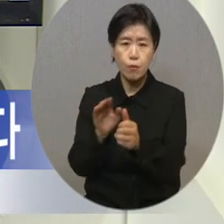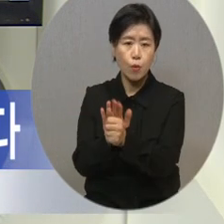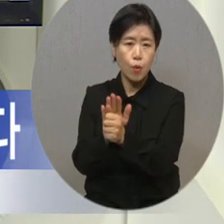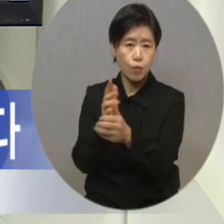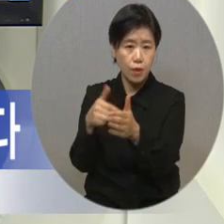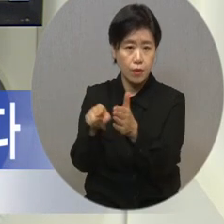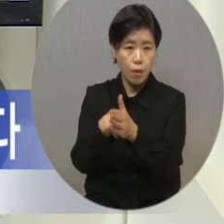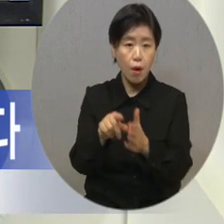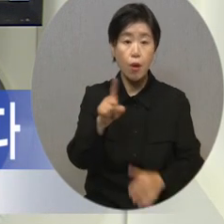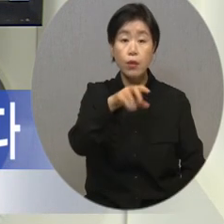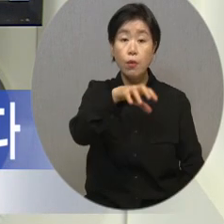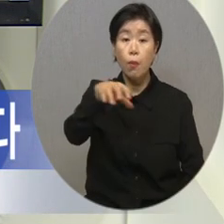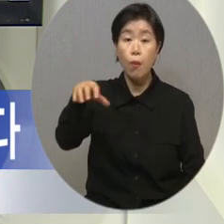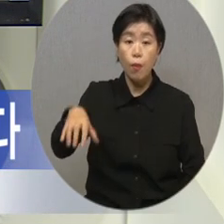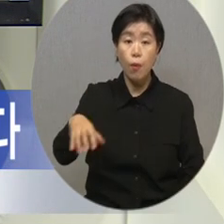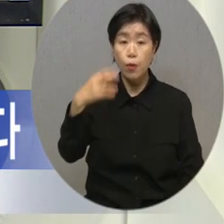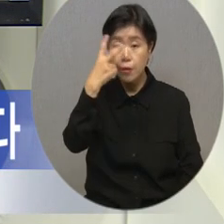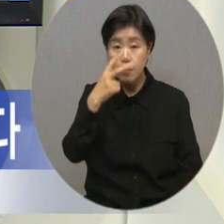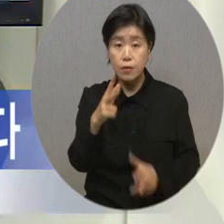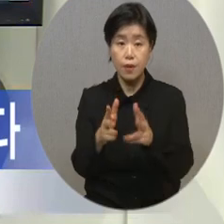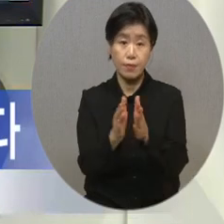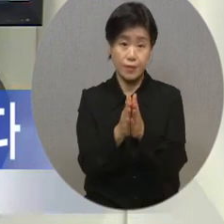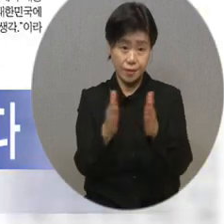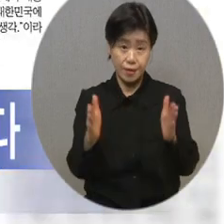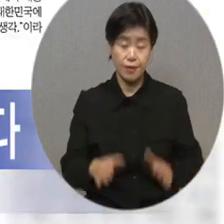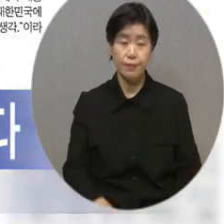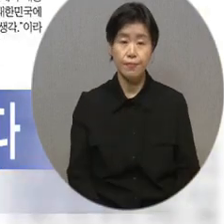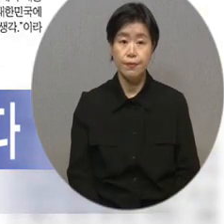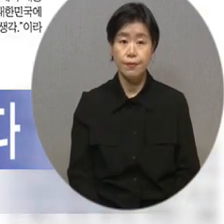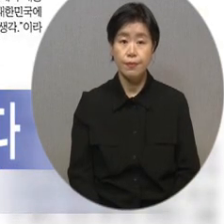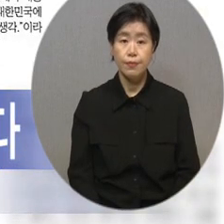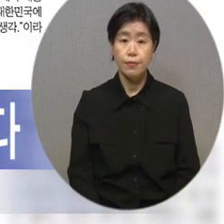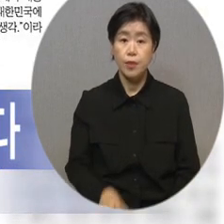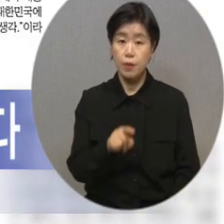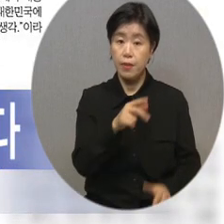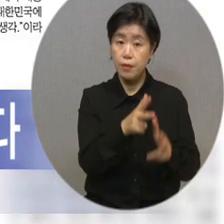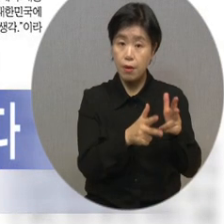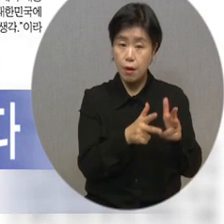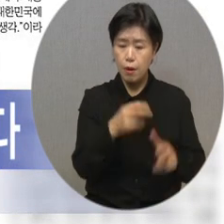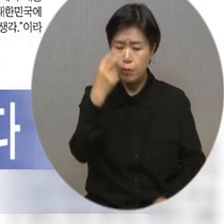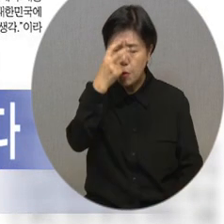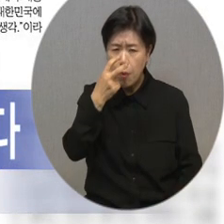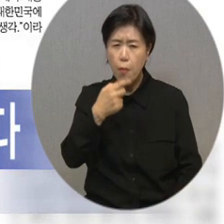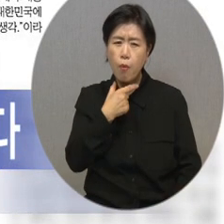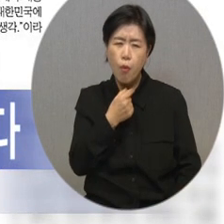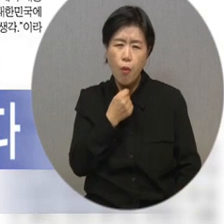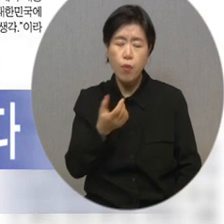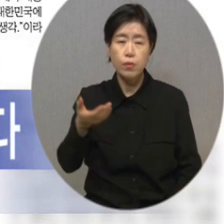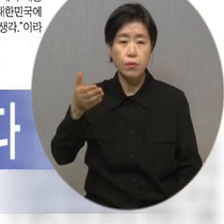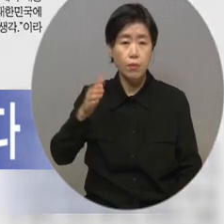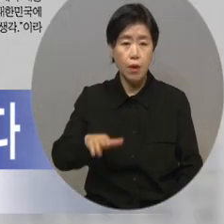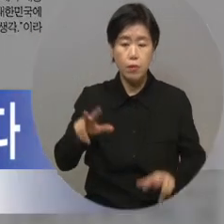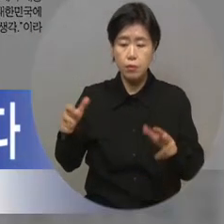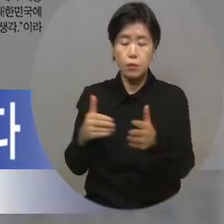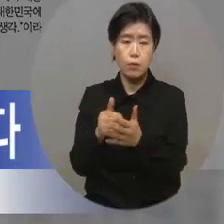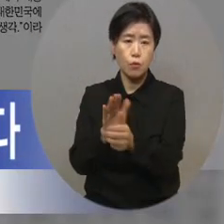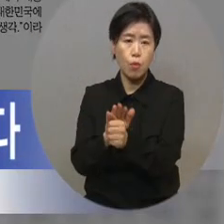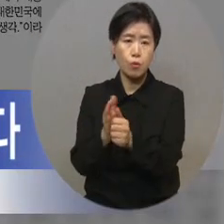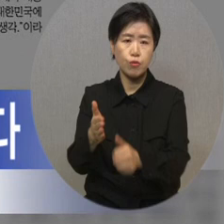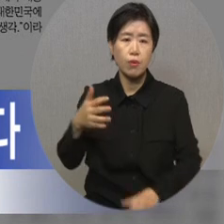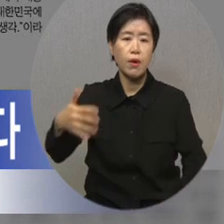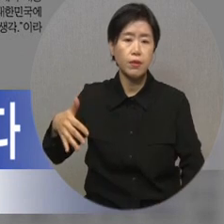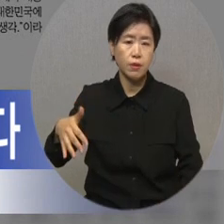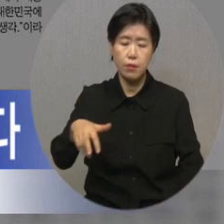어디나 돌봄 사업을 시작한다는 기사가 실렸습니다 이번 사업은 돌봄 욕구가 있음에도 그동안 지원을 받지 못한